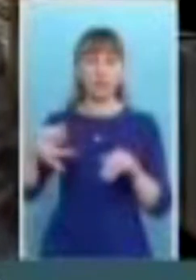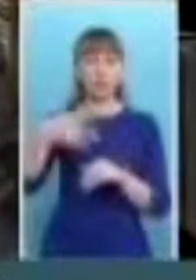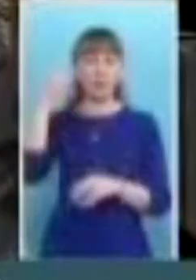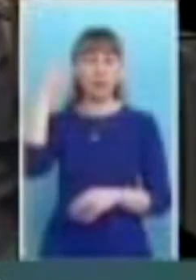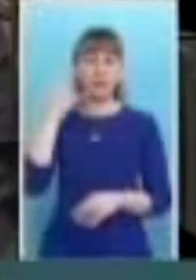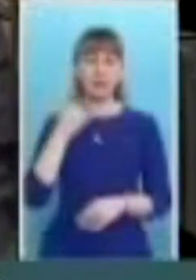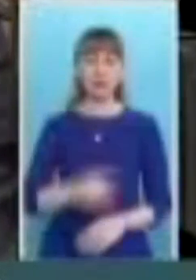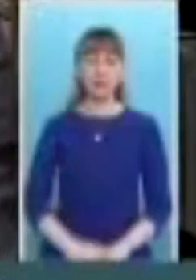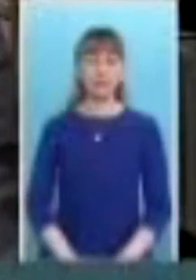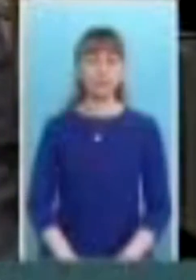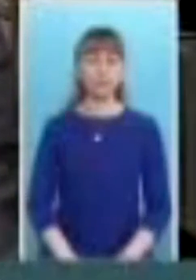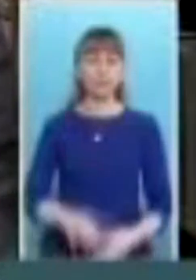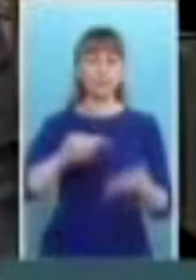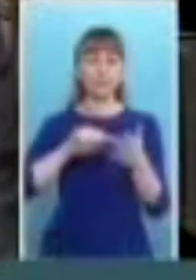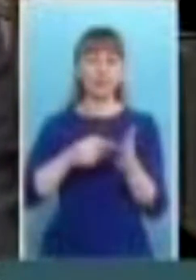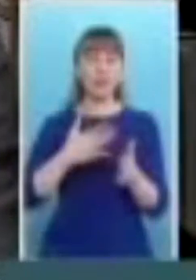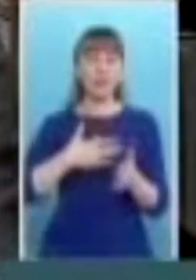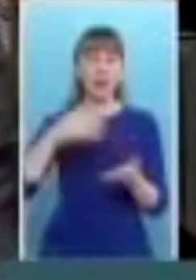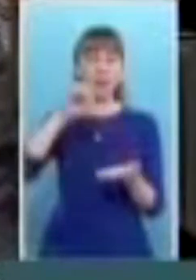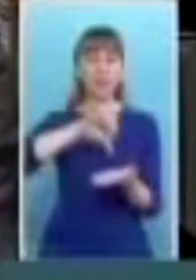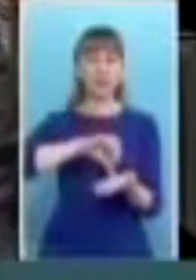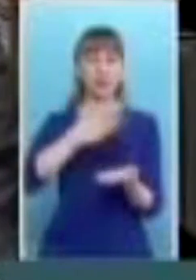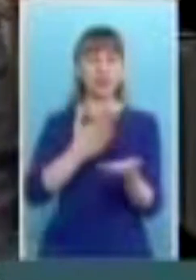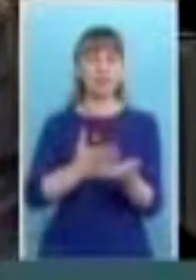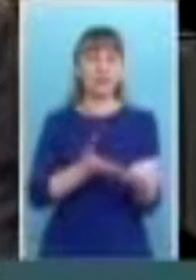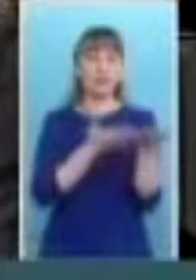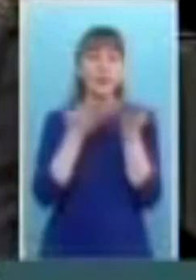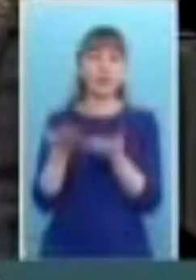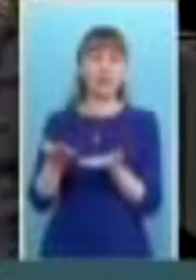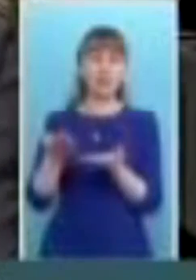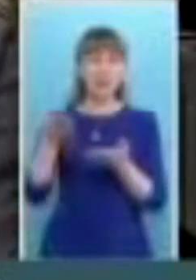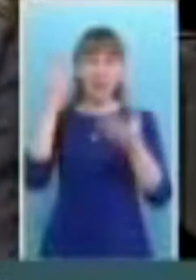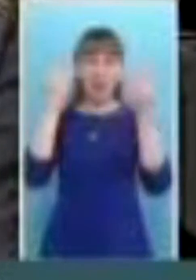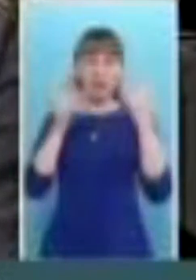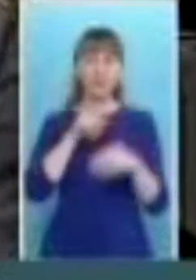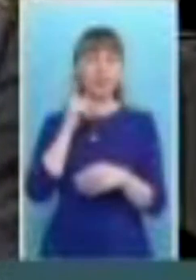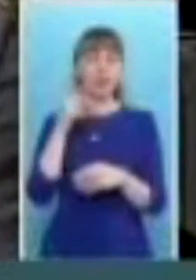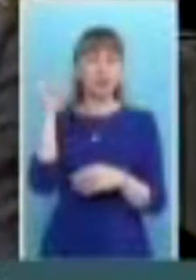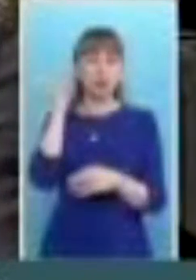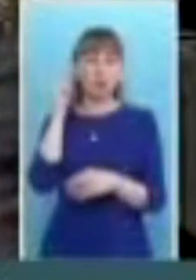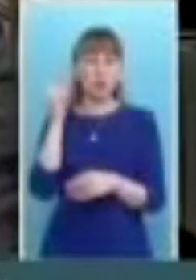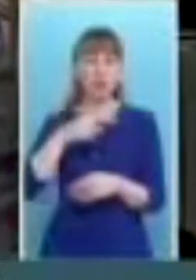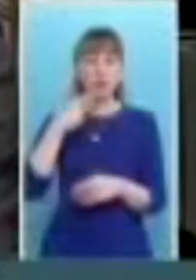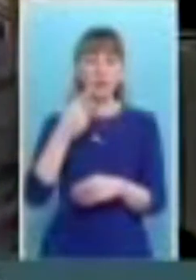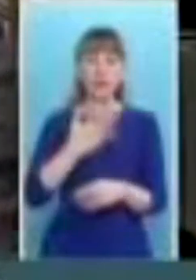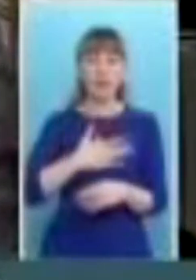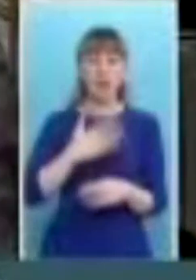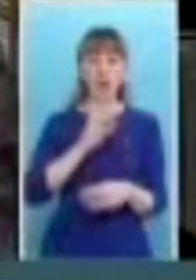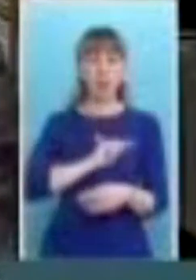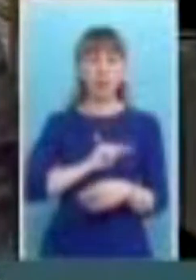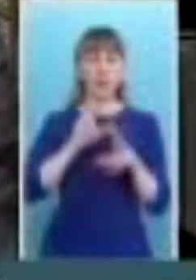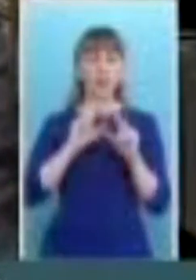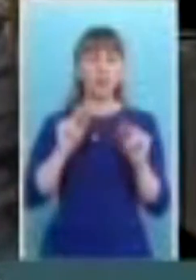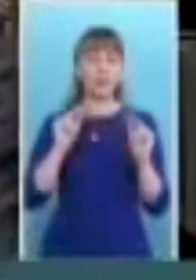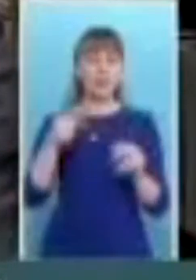республики. Целью моего участия является привлечение талантливой молодежи к изучению языков, так как являюсь преподавателем